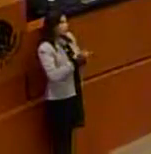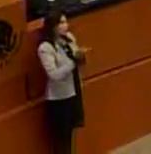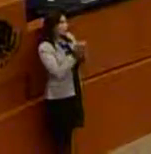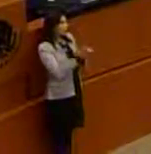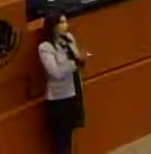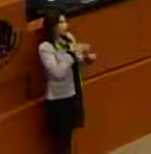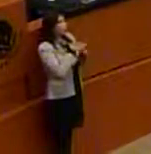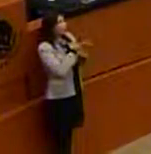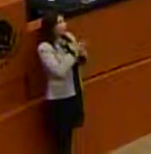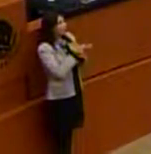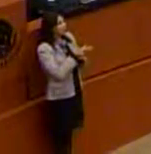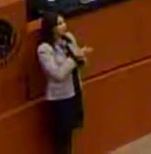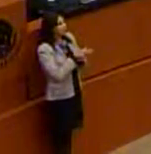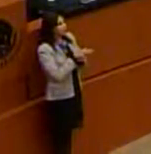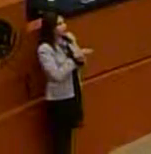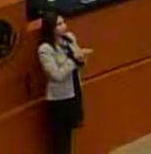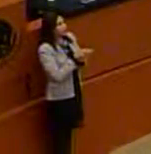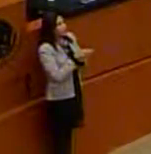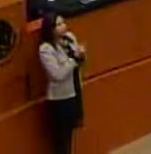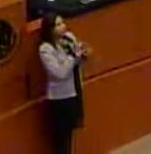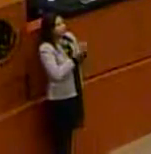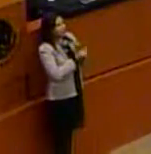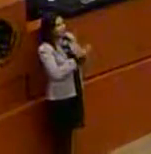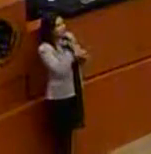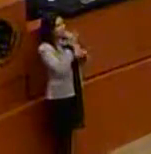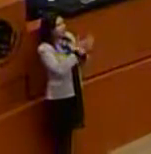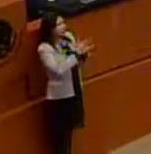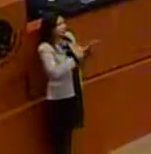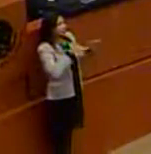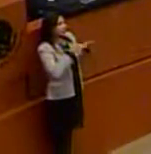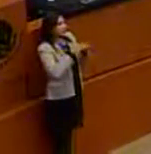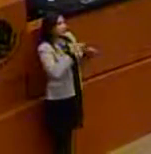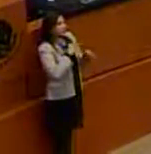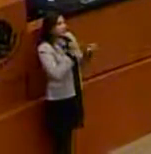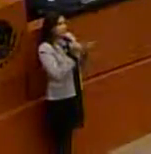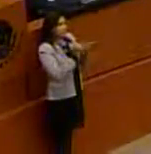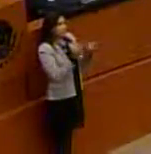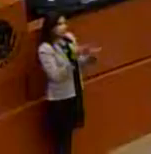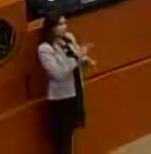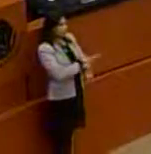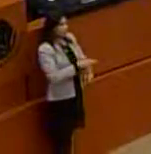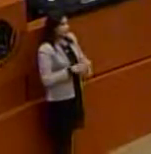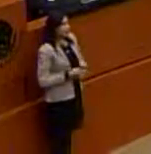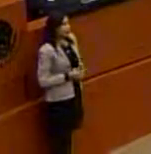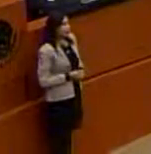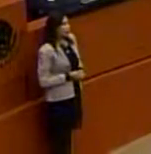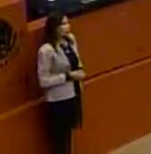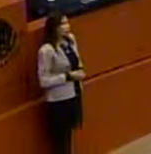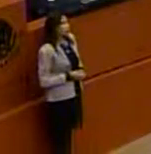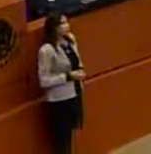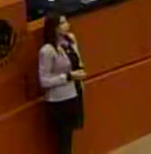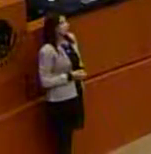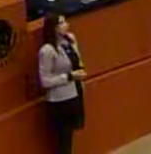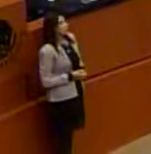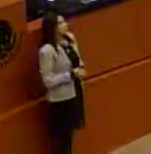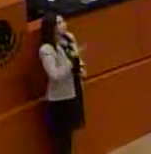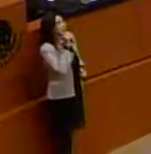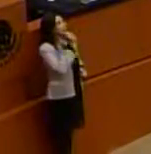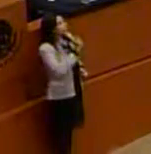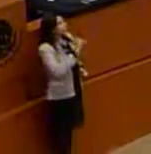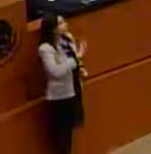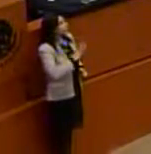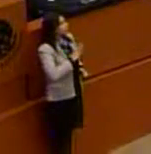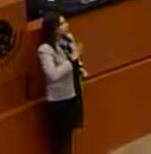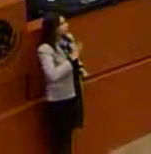travail. Recevoir un revenu sans le mériter produirait un effet nuisible sur la psychologie, encouragerait à